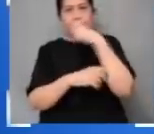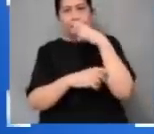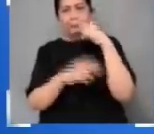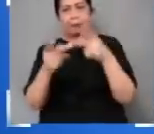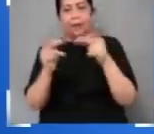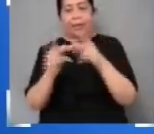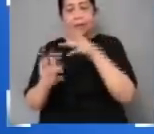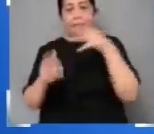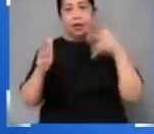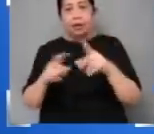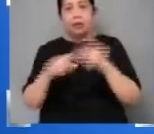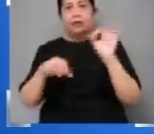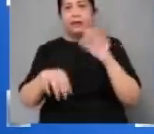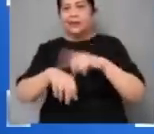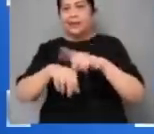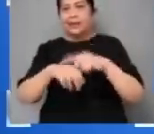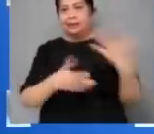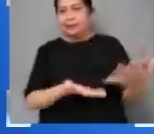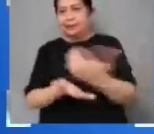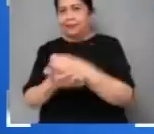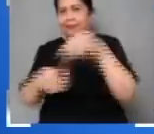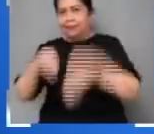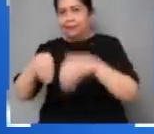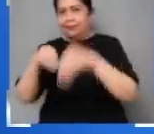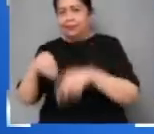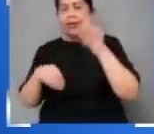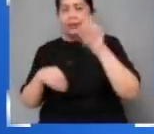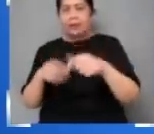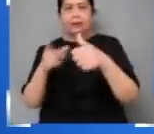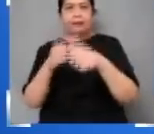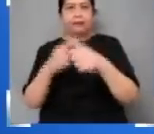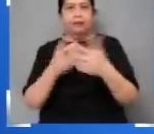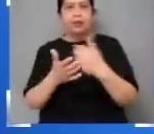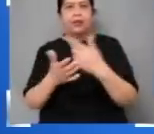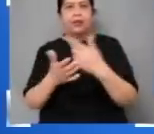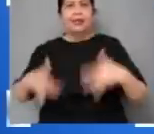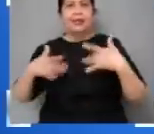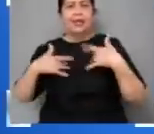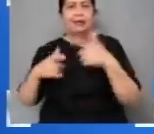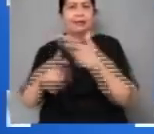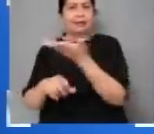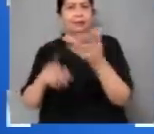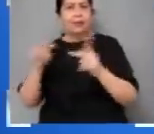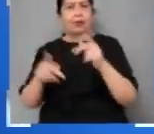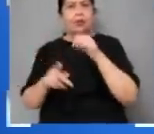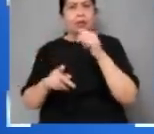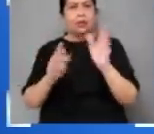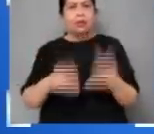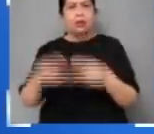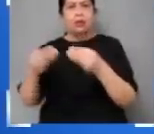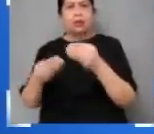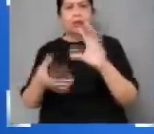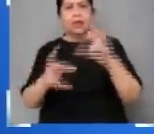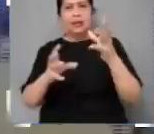sa panahon naman ng anihan. Kailangan daw unahin ang buhay ng mga nasalanta at hindi mapunta ang calamity fund sa